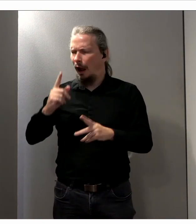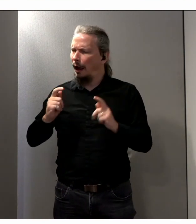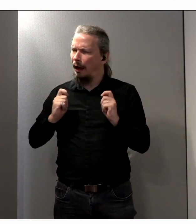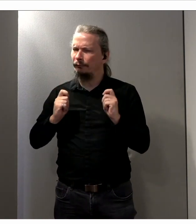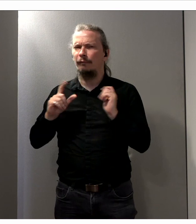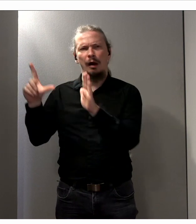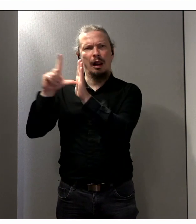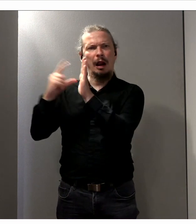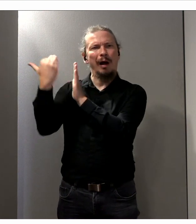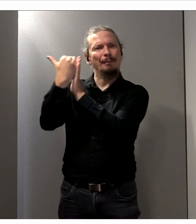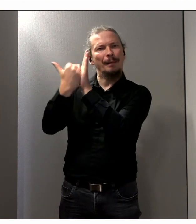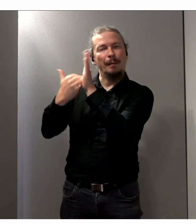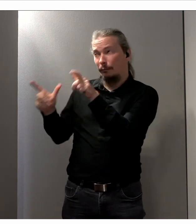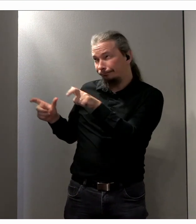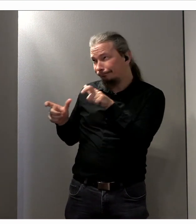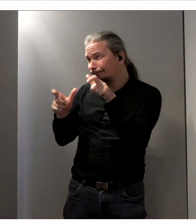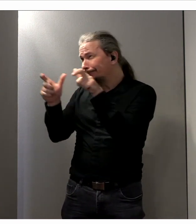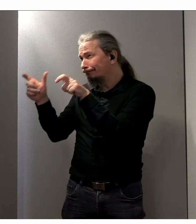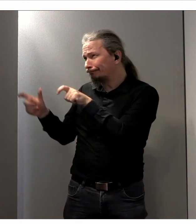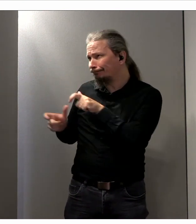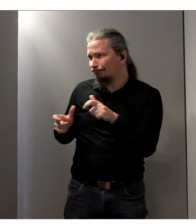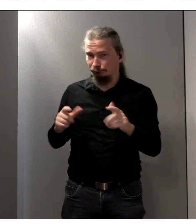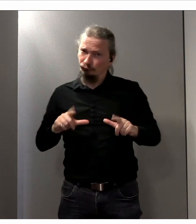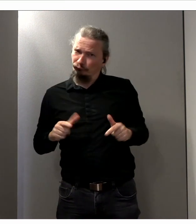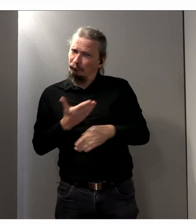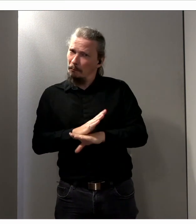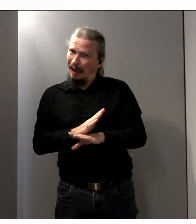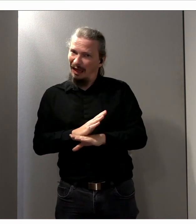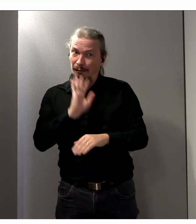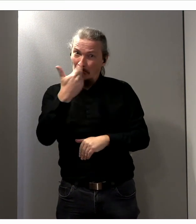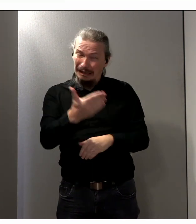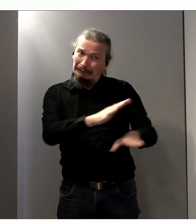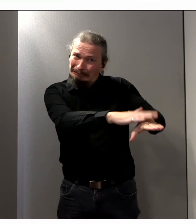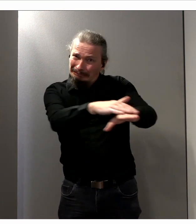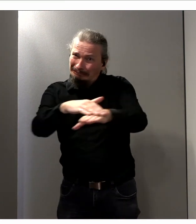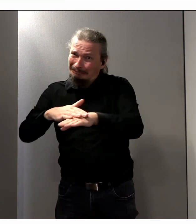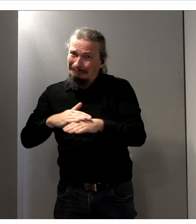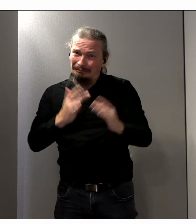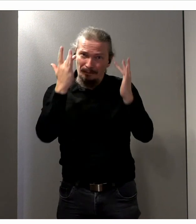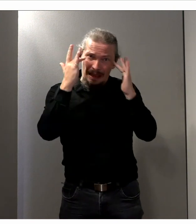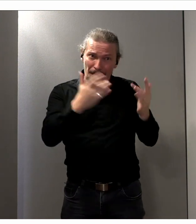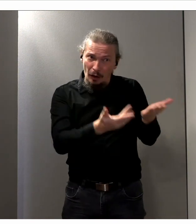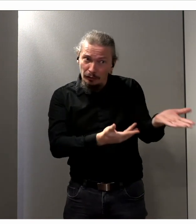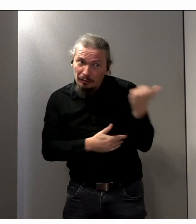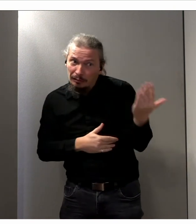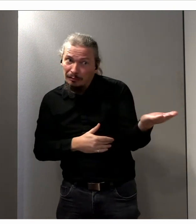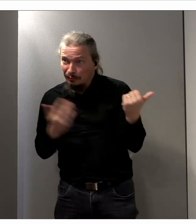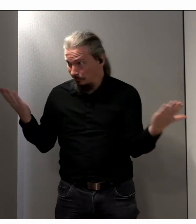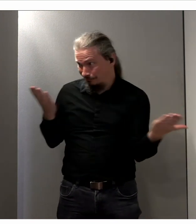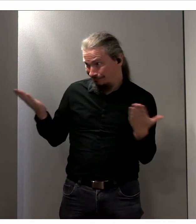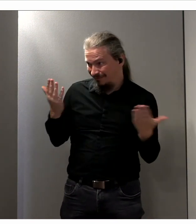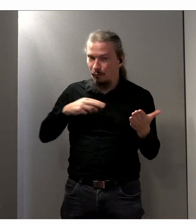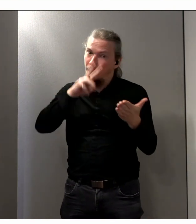questions législatives, donc moi je vous invite à apporter vos contributions et je